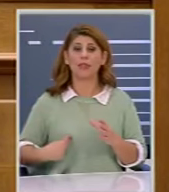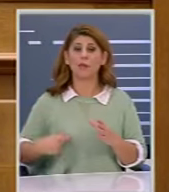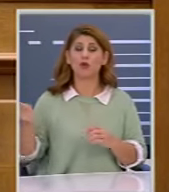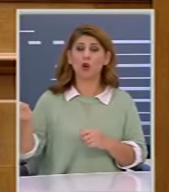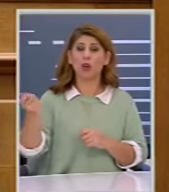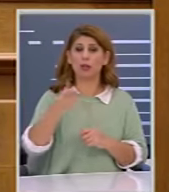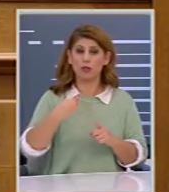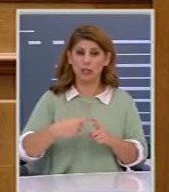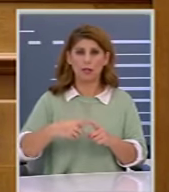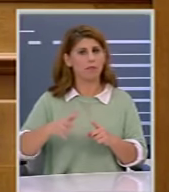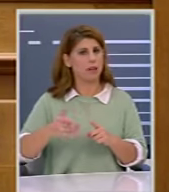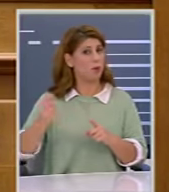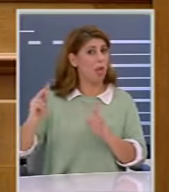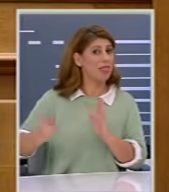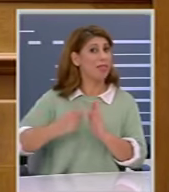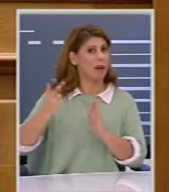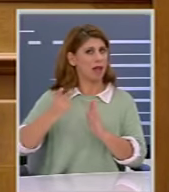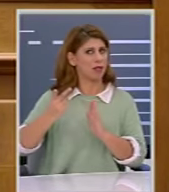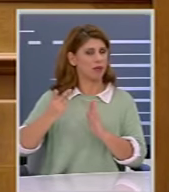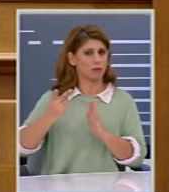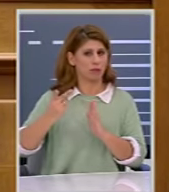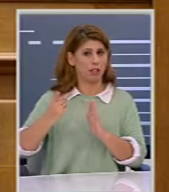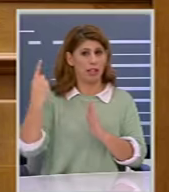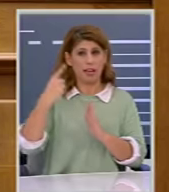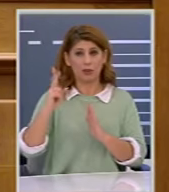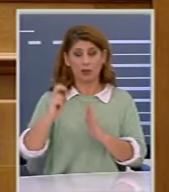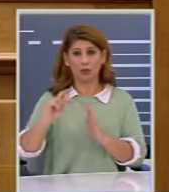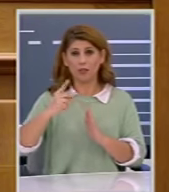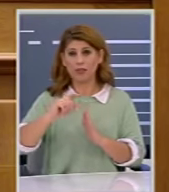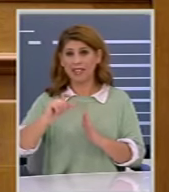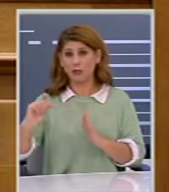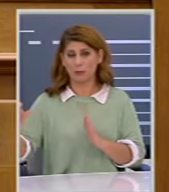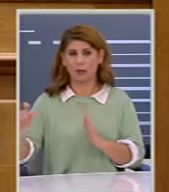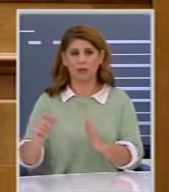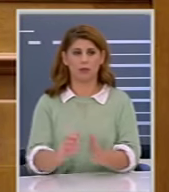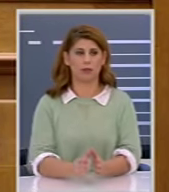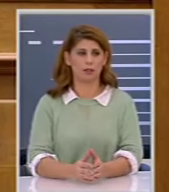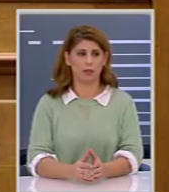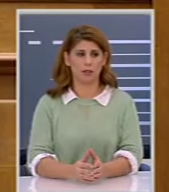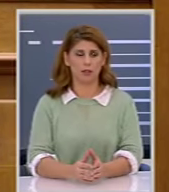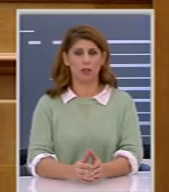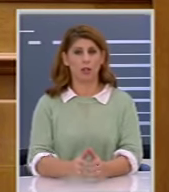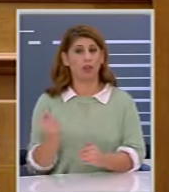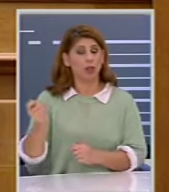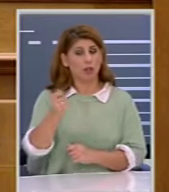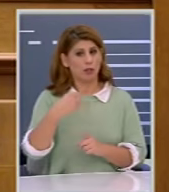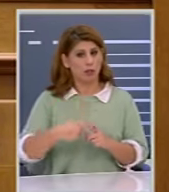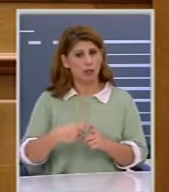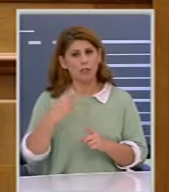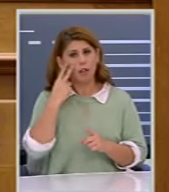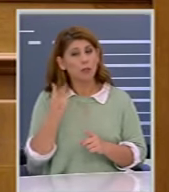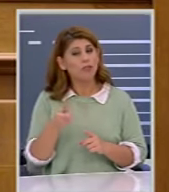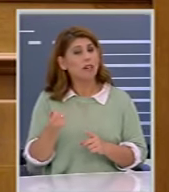χώρας μας σχεδόν διπλασιάστηκε. Κατά 120 δισεκατομμύρια το χρέος της χώρας. Για με τι γίνανε αυτά τα